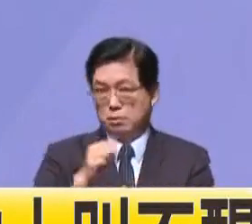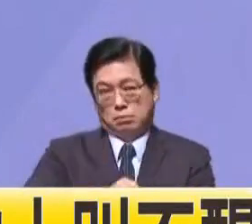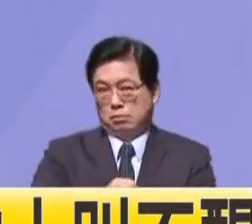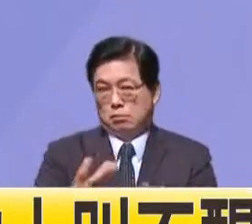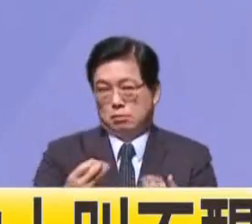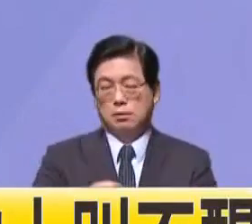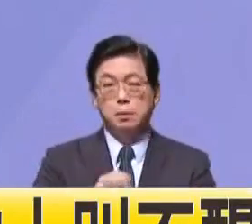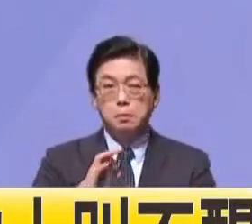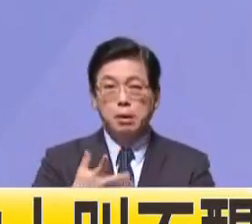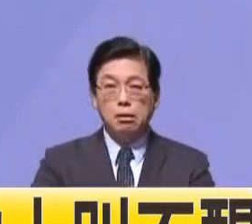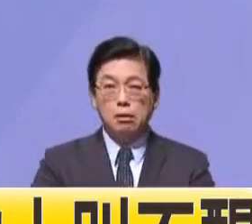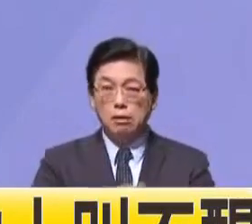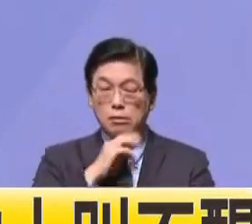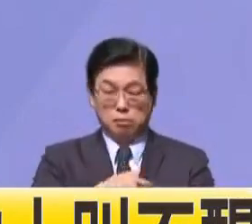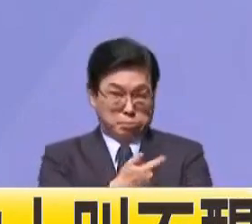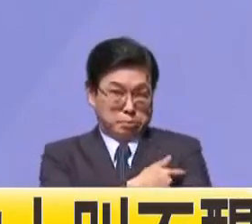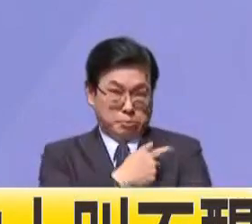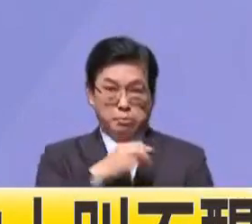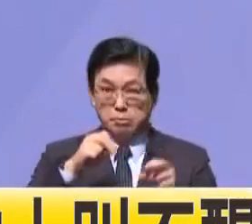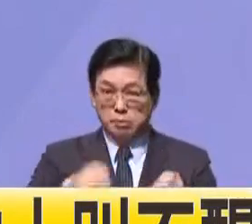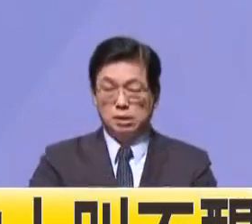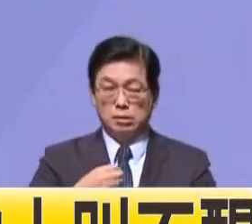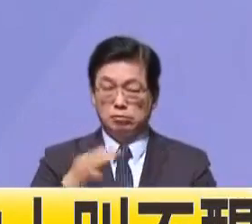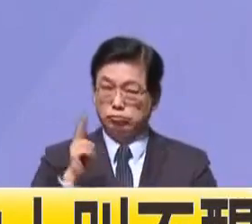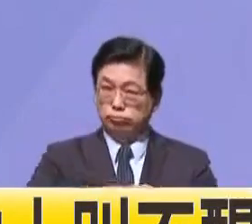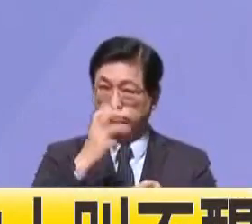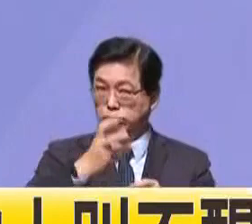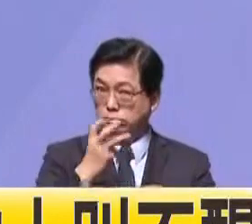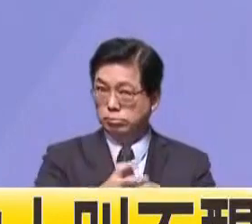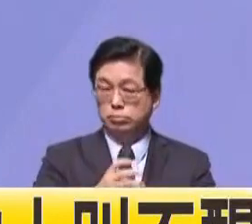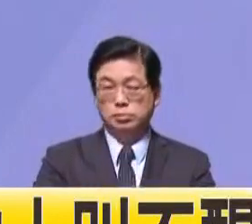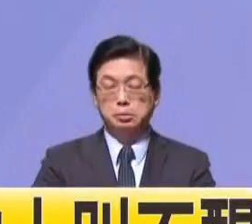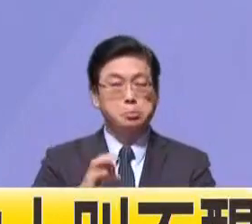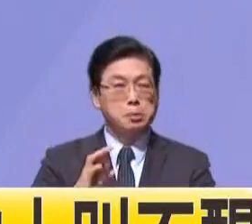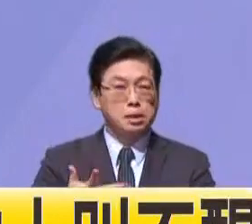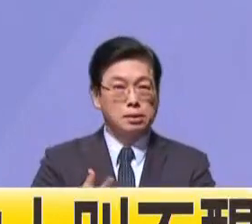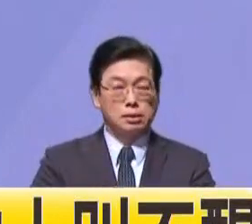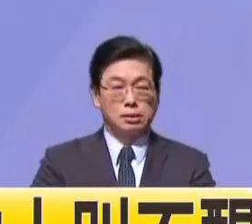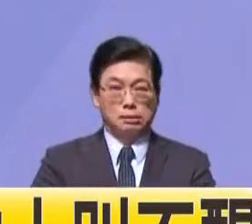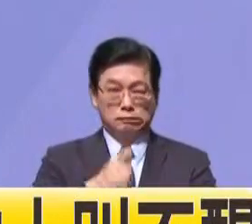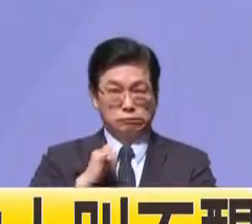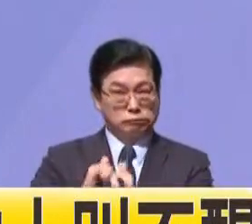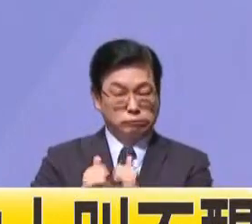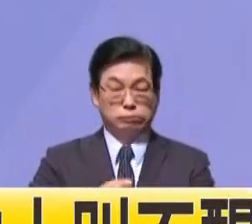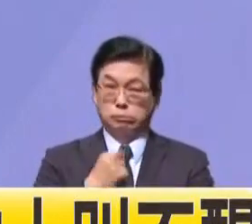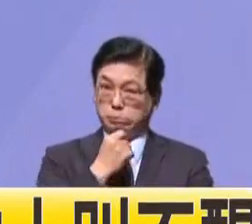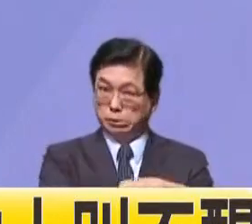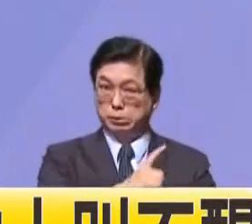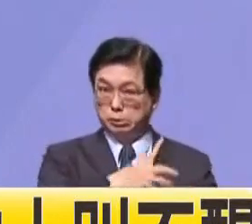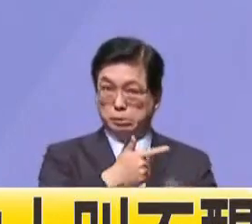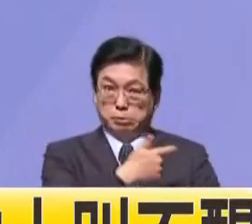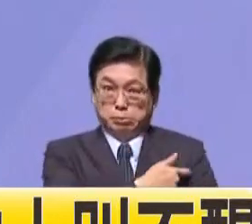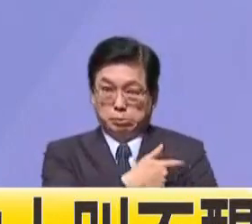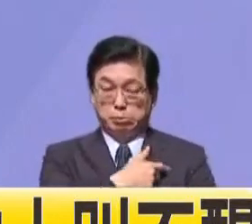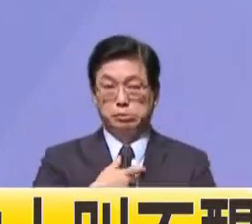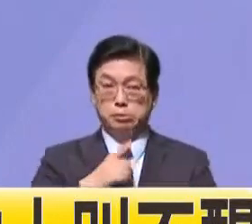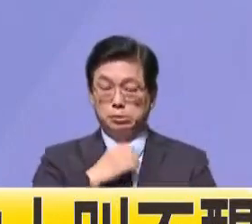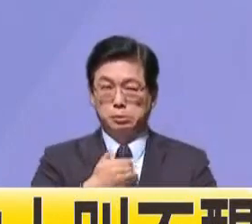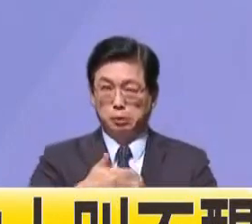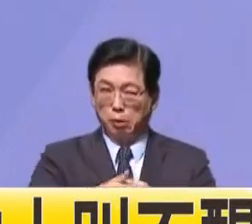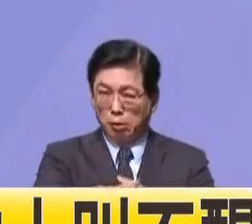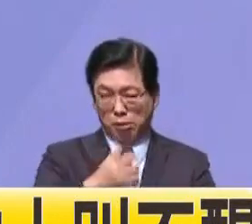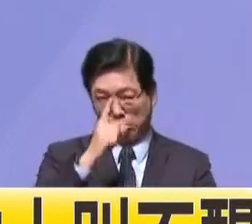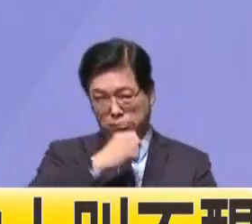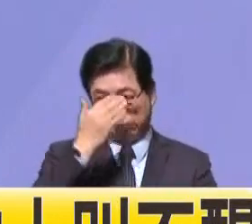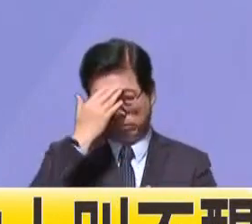录？为什么疫苗采购合约要封存30年？为什么民间要采购国际疫苗，采购过程